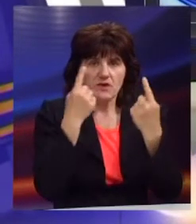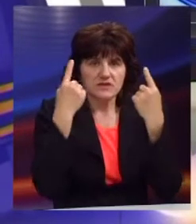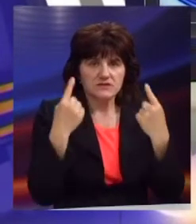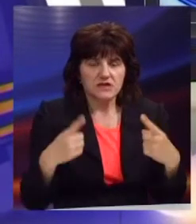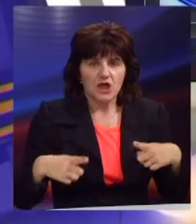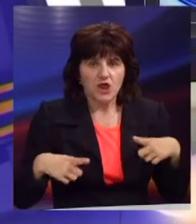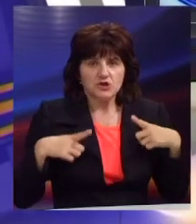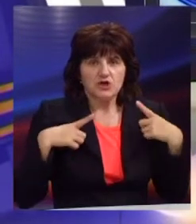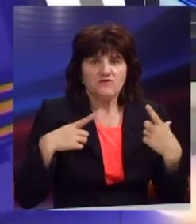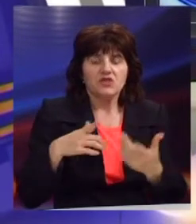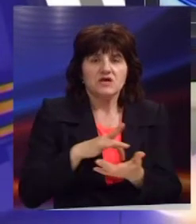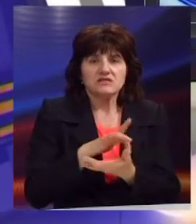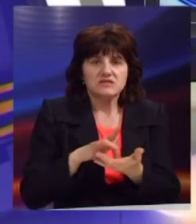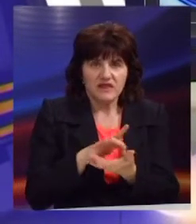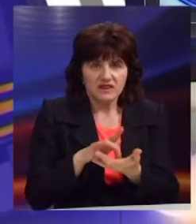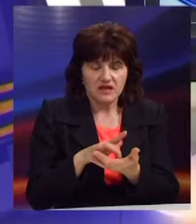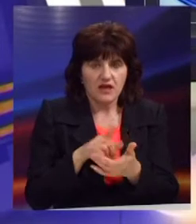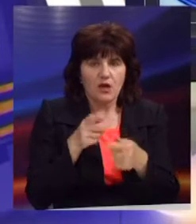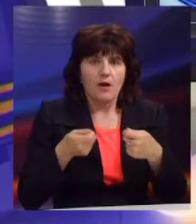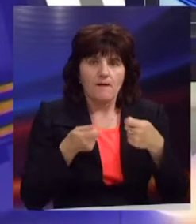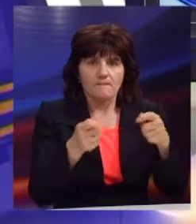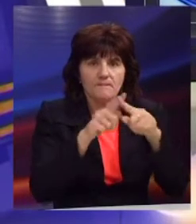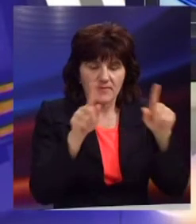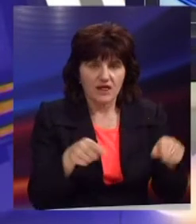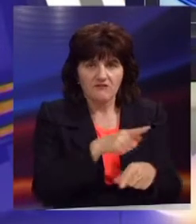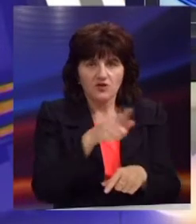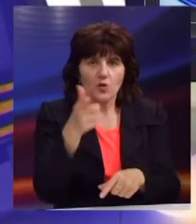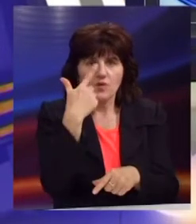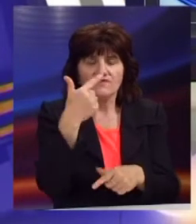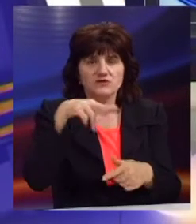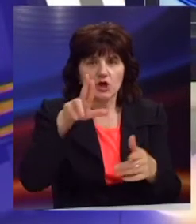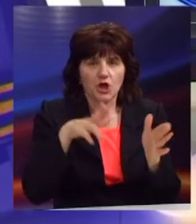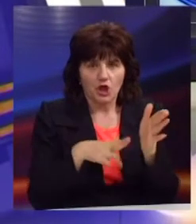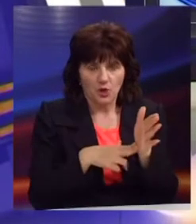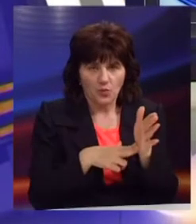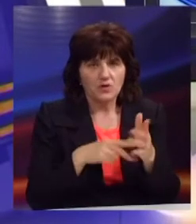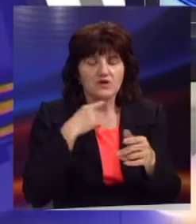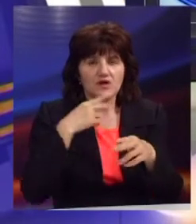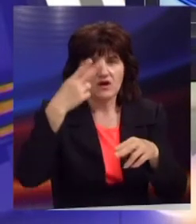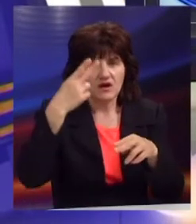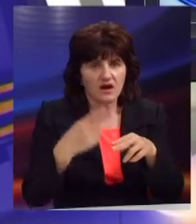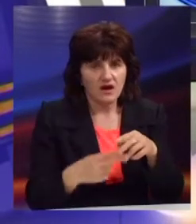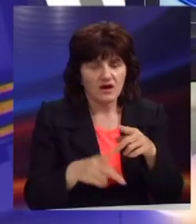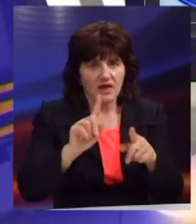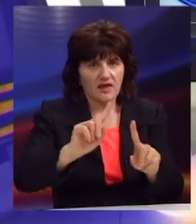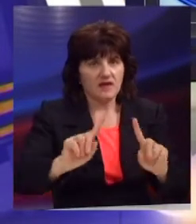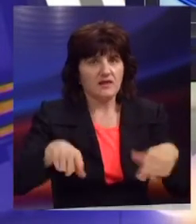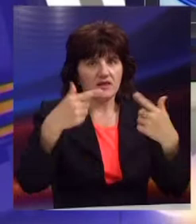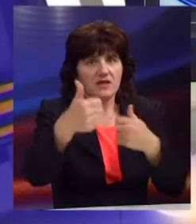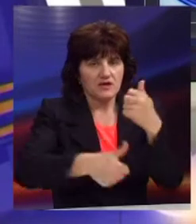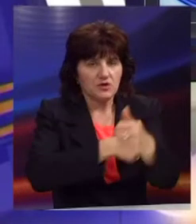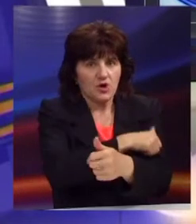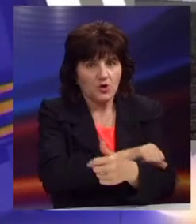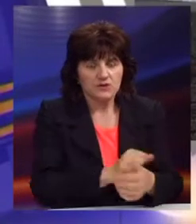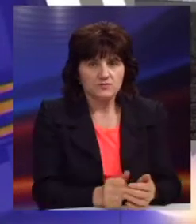stanja životne sredine. Prijave za konkurs traju do 20. juna, dok realizacija projekata treba da se završi do juna sljedeće